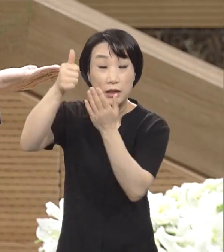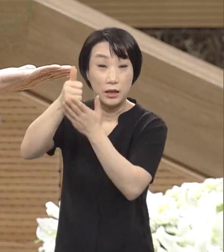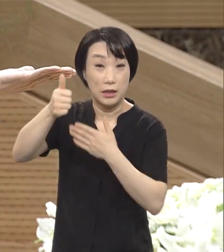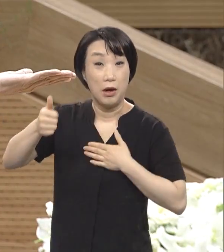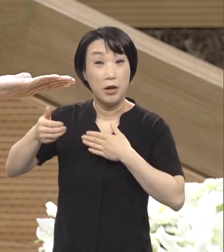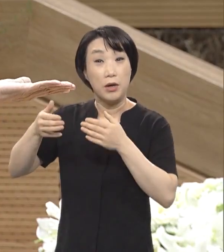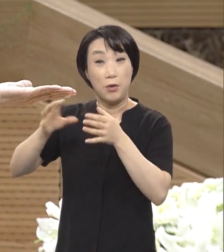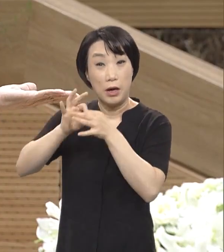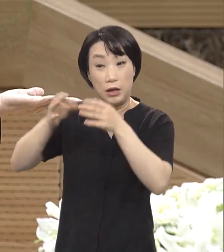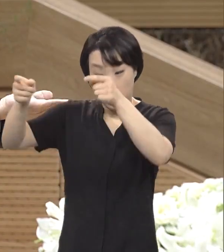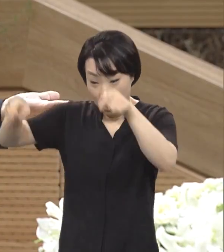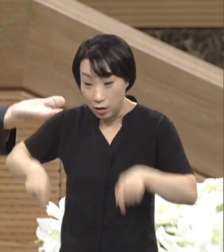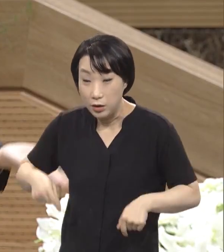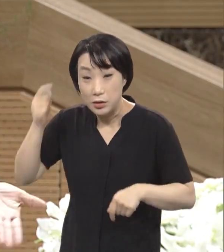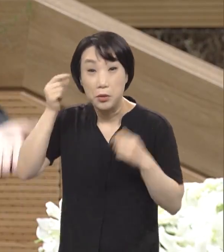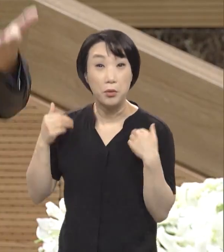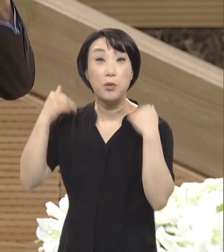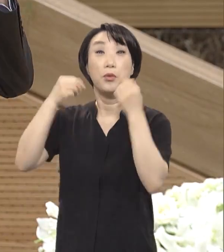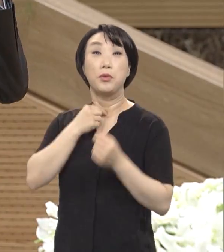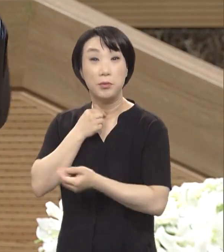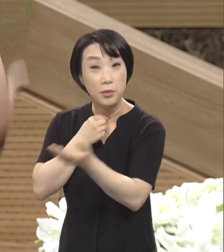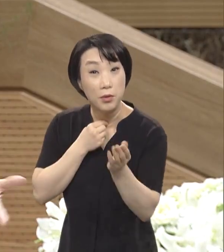관계 속에서 철들으려면